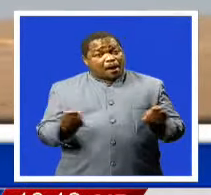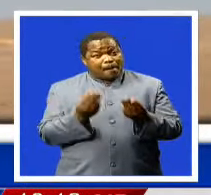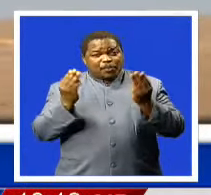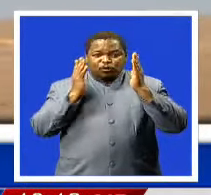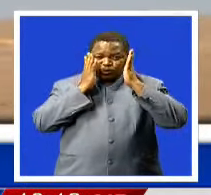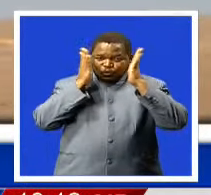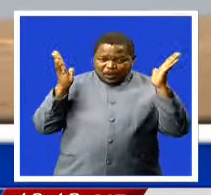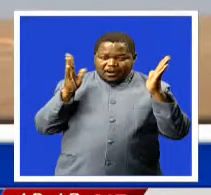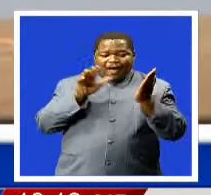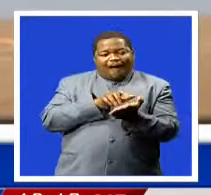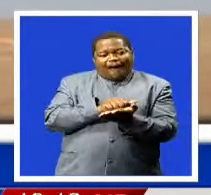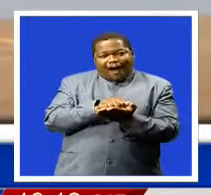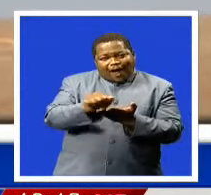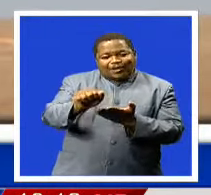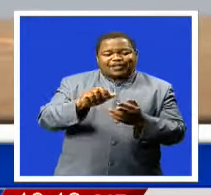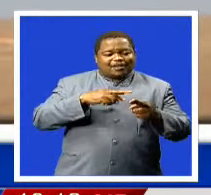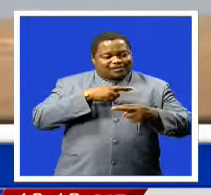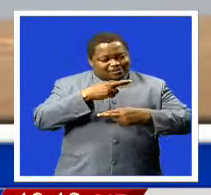siyahlonipha